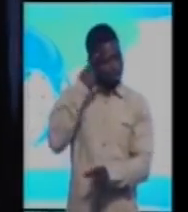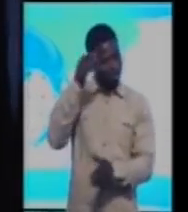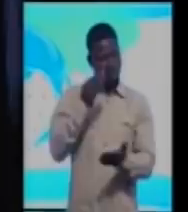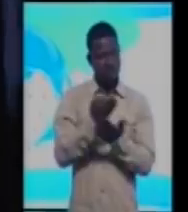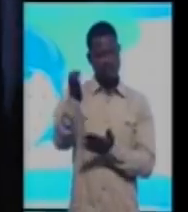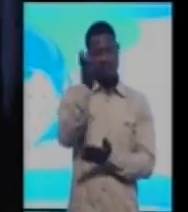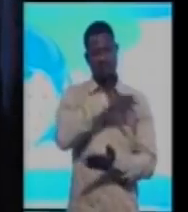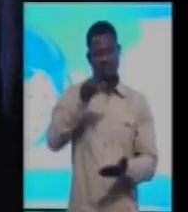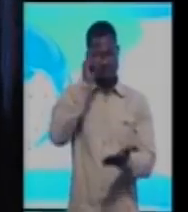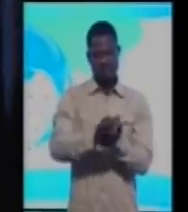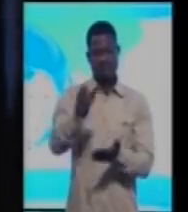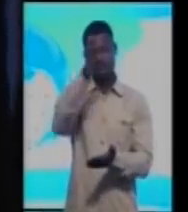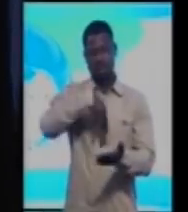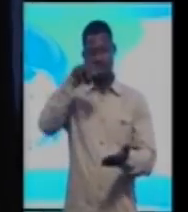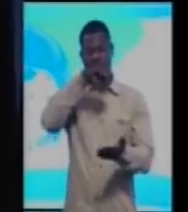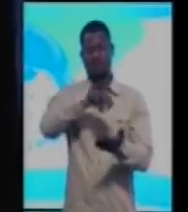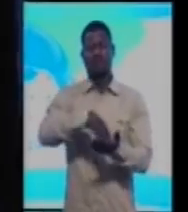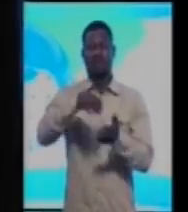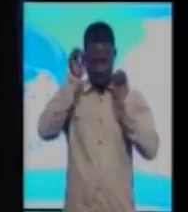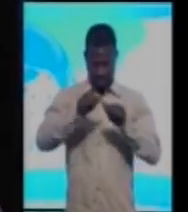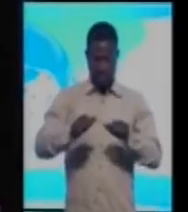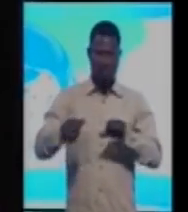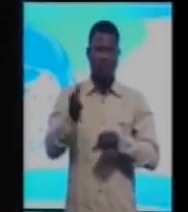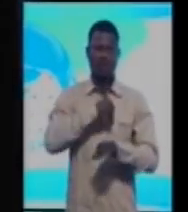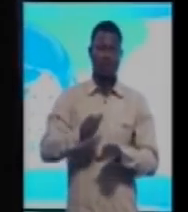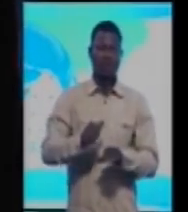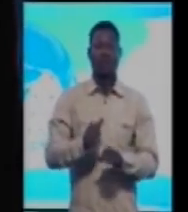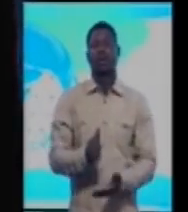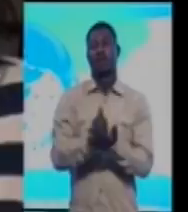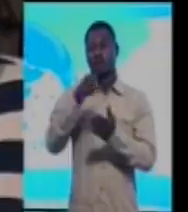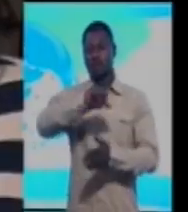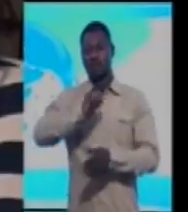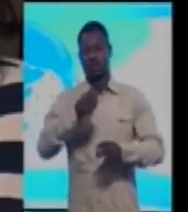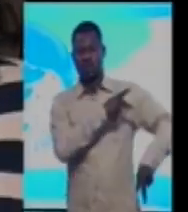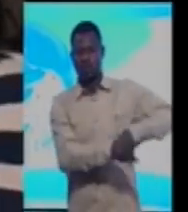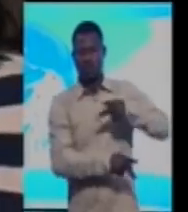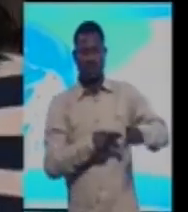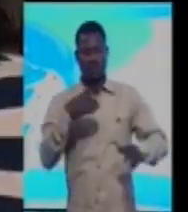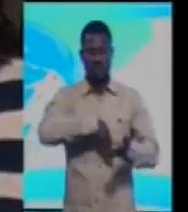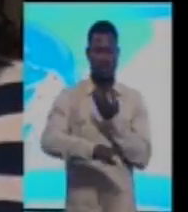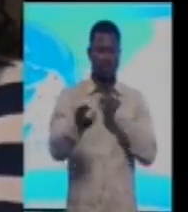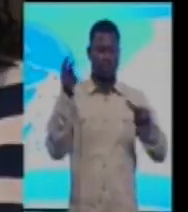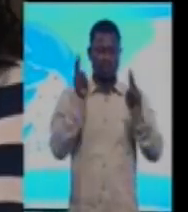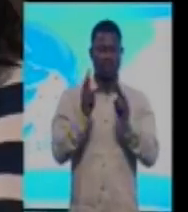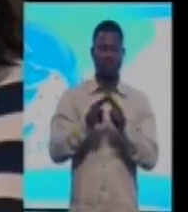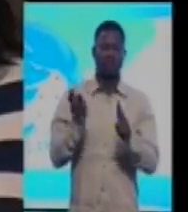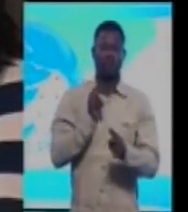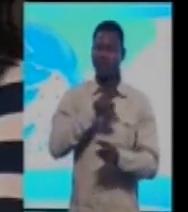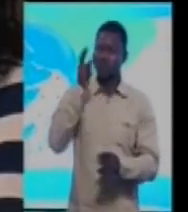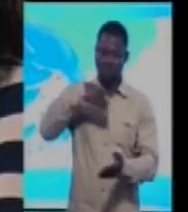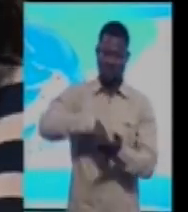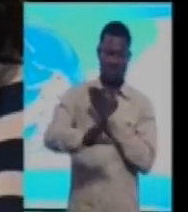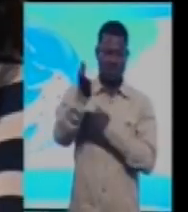structures-là qui pourront aussi les mettre en accès aux populations rurales. Nous sommes donc dans une politique qu'on